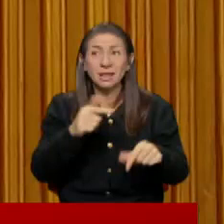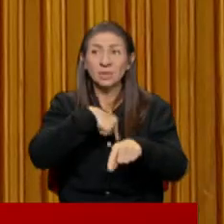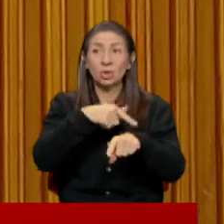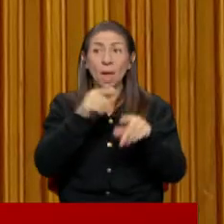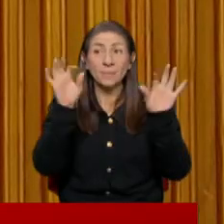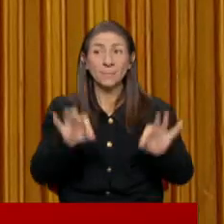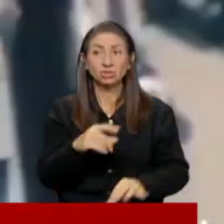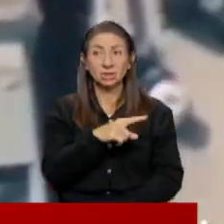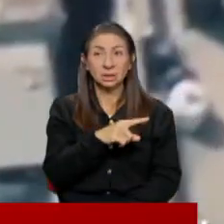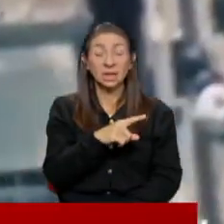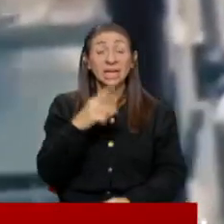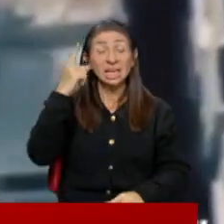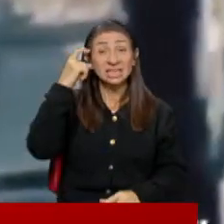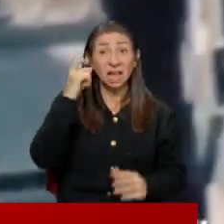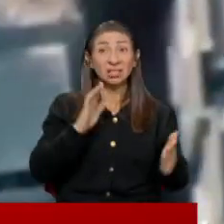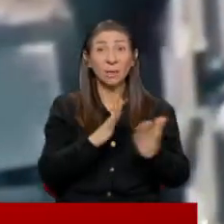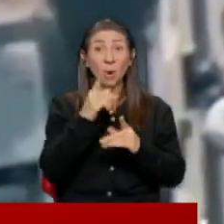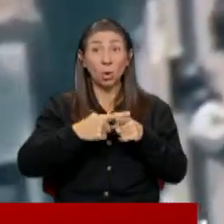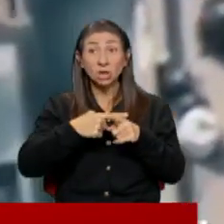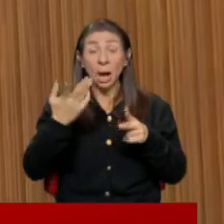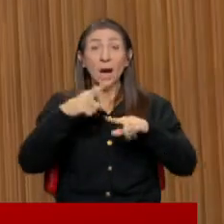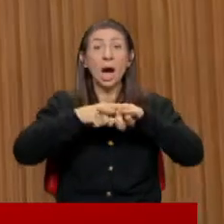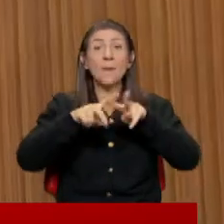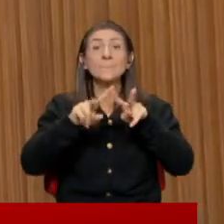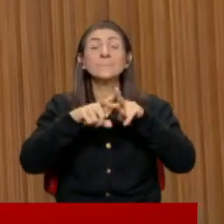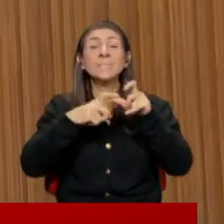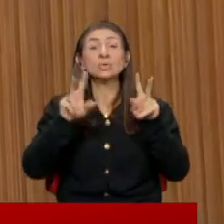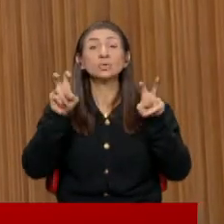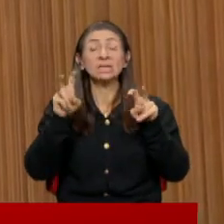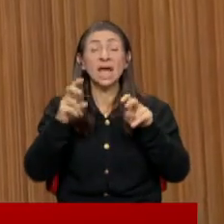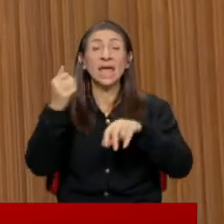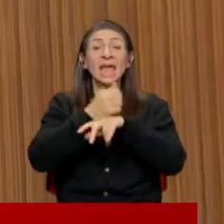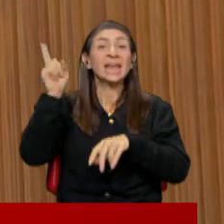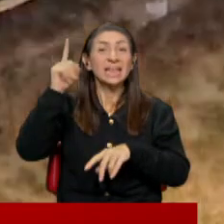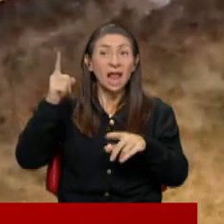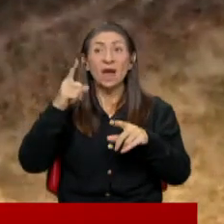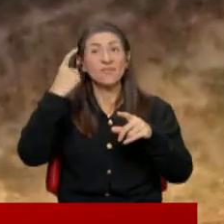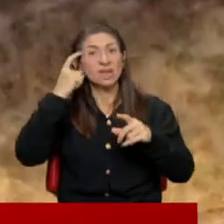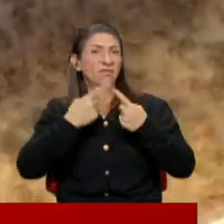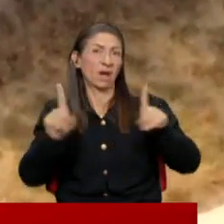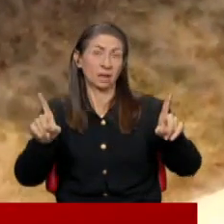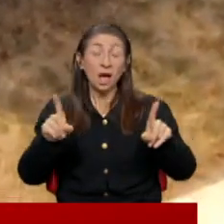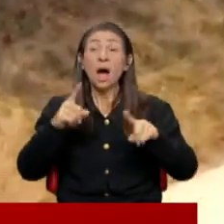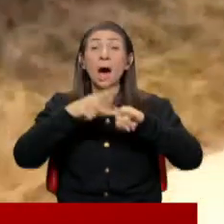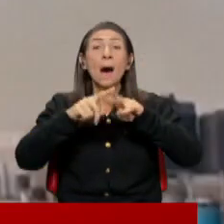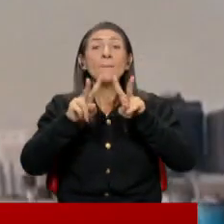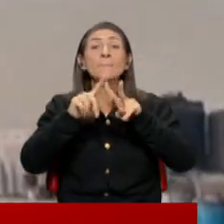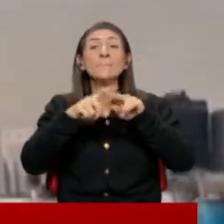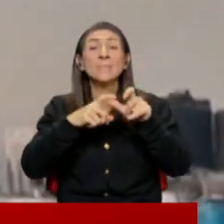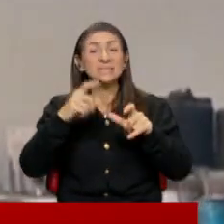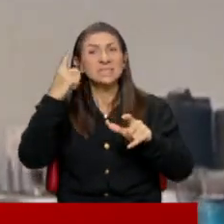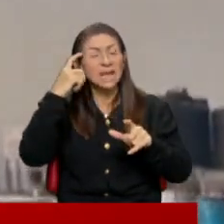dönemde gerçekleşti. İsrail'e tepki ortak ama Hamas konusunda iktidarla ayrı noktalarda Akşener. Hamas'ın İsrail'e yönelik